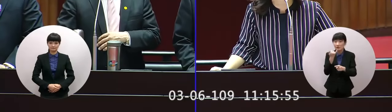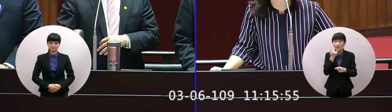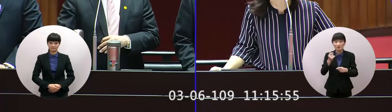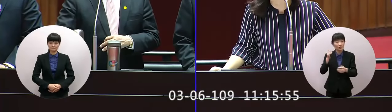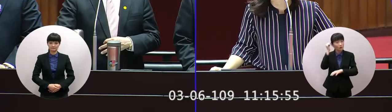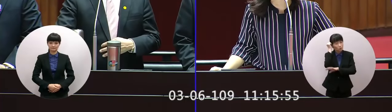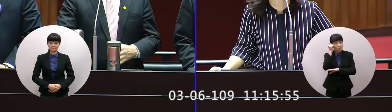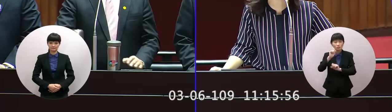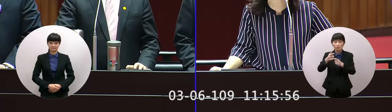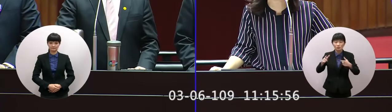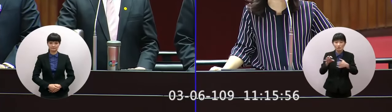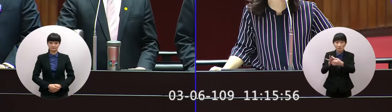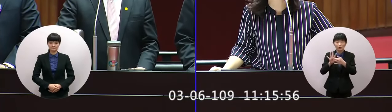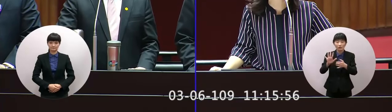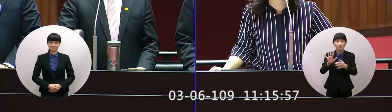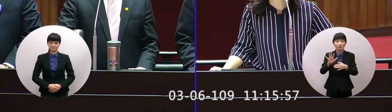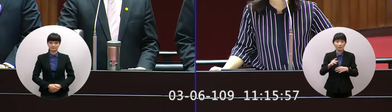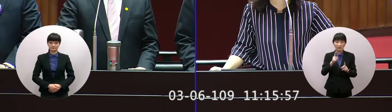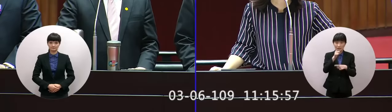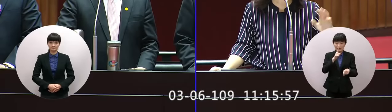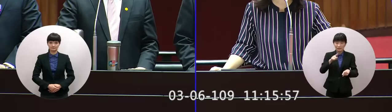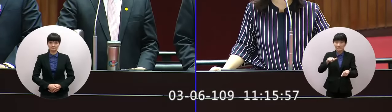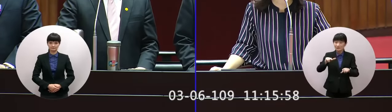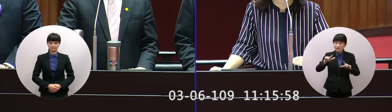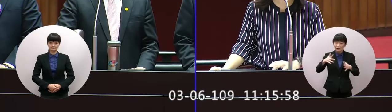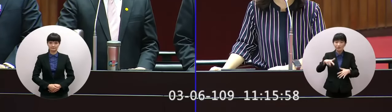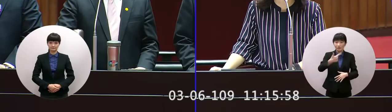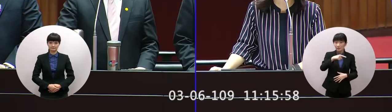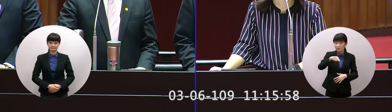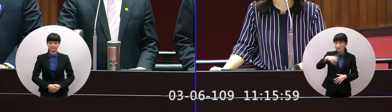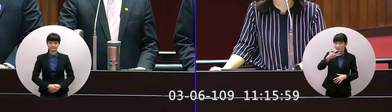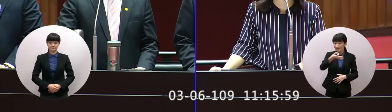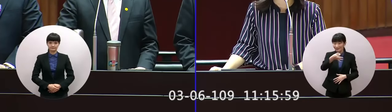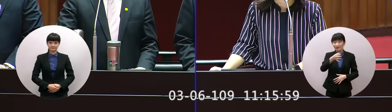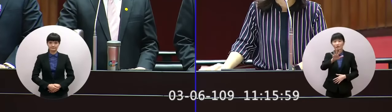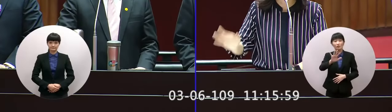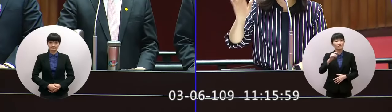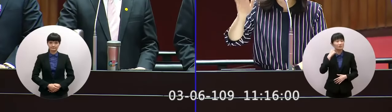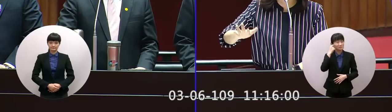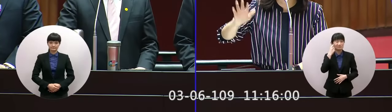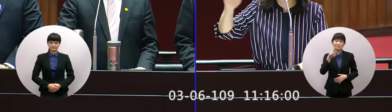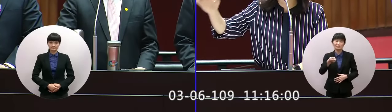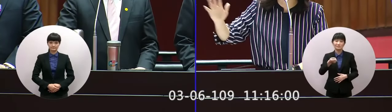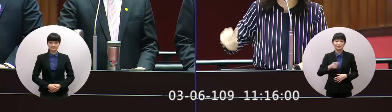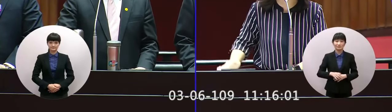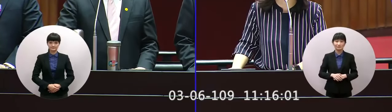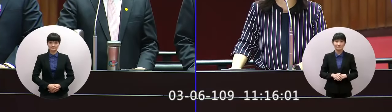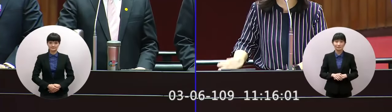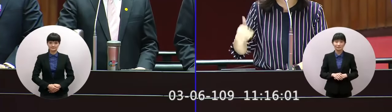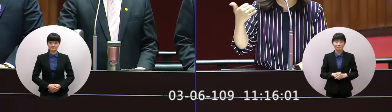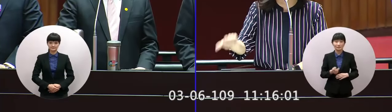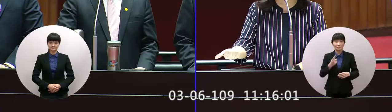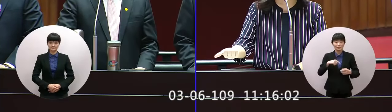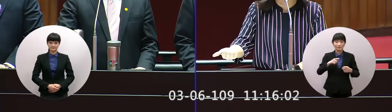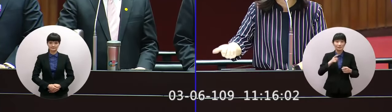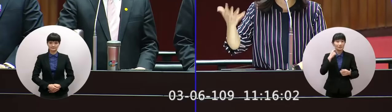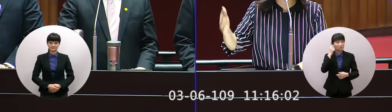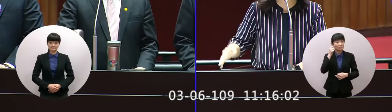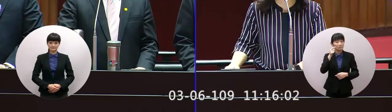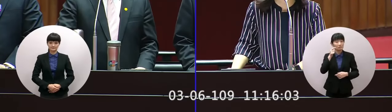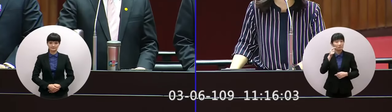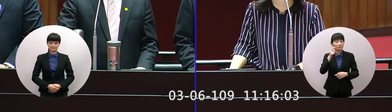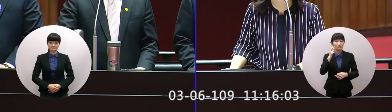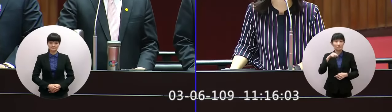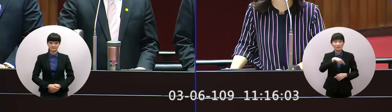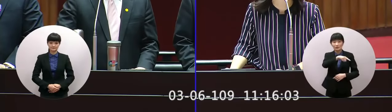到600到800块啊。所以我觉得这个部分会让大家觉得。但你改成异地也可以消费，这可以。